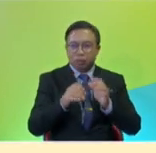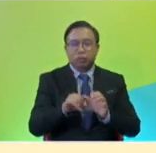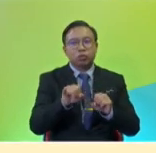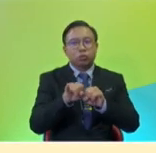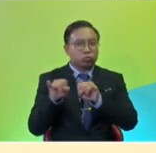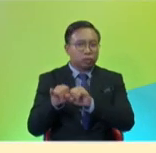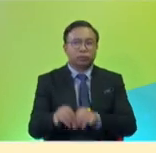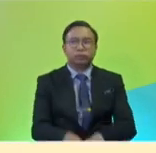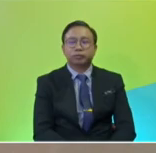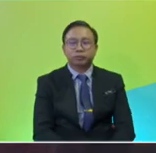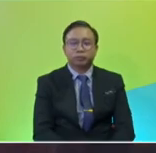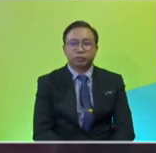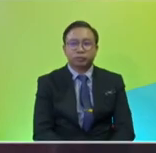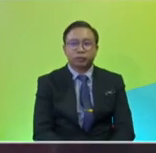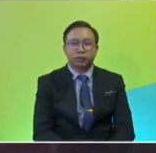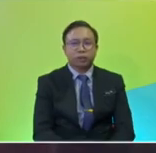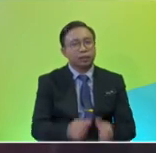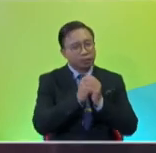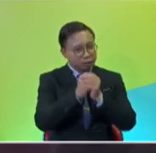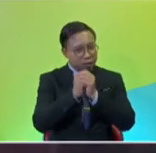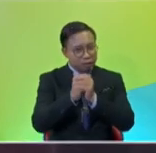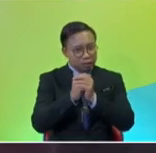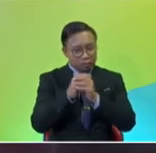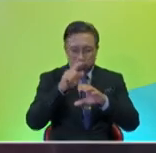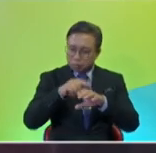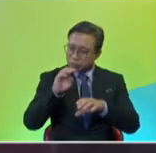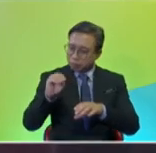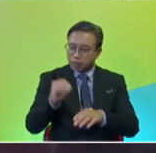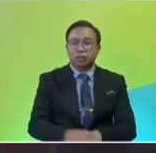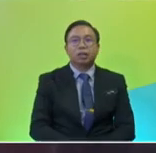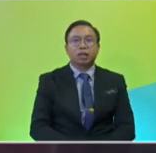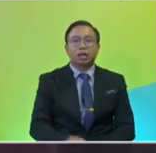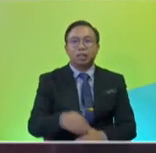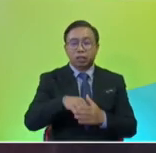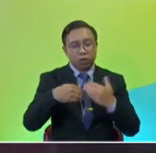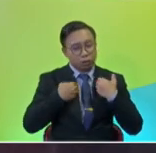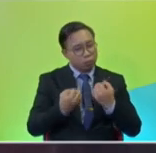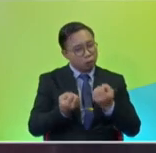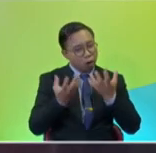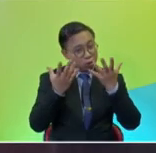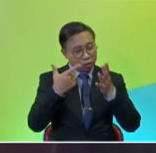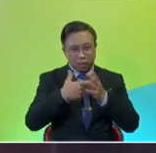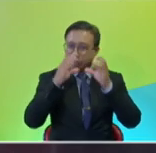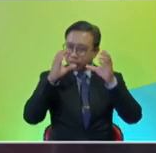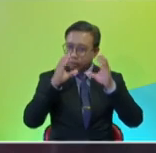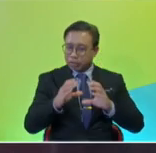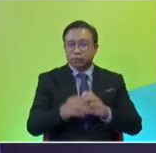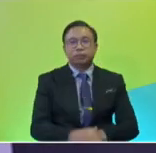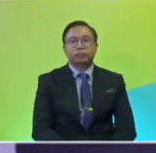Okey, untuk Jean-Louis. Jean-Louis. Tanya kepada anda. Sebenarnya, dalamnya ada banyak lagi cara-caranya.